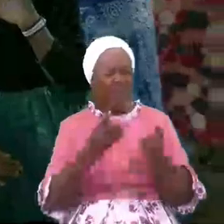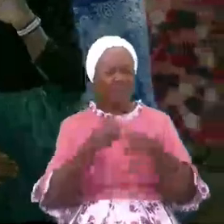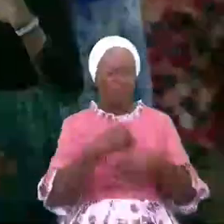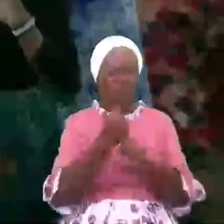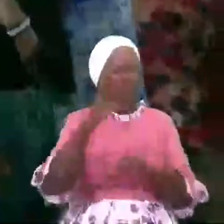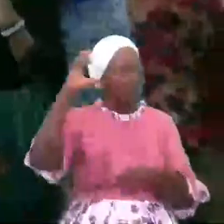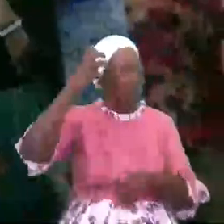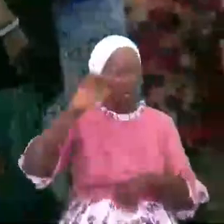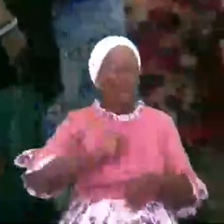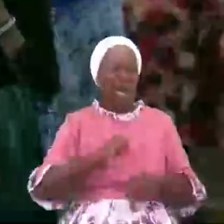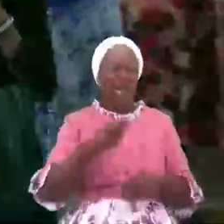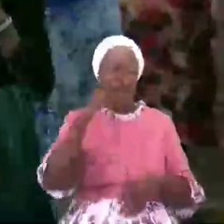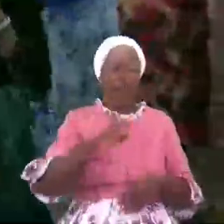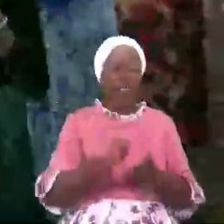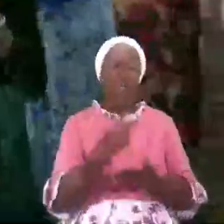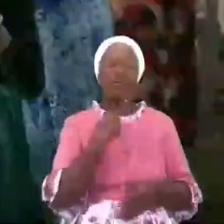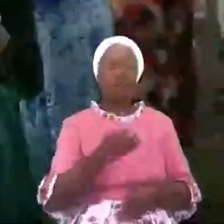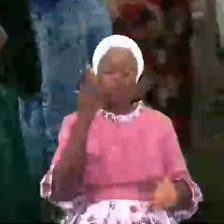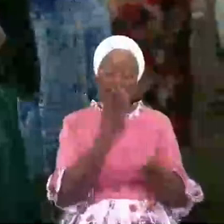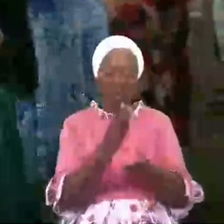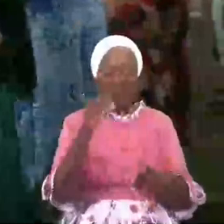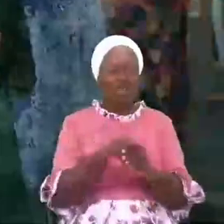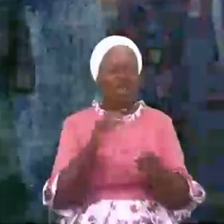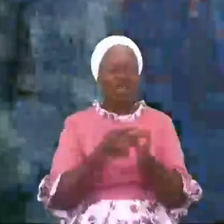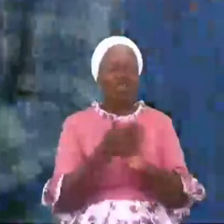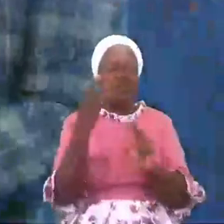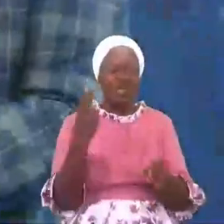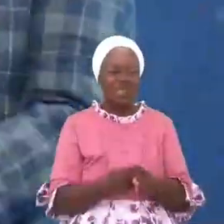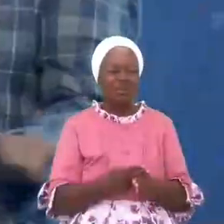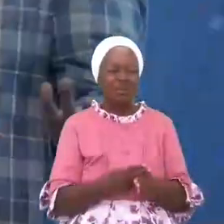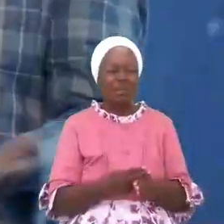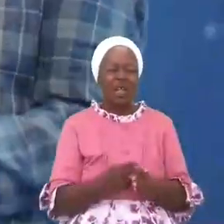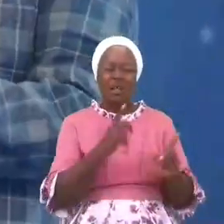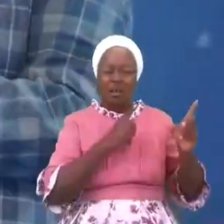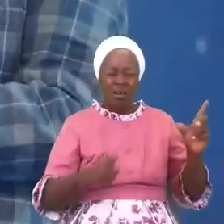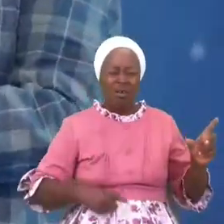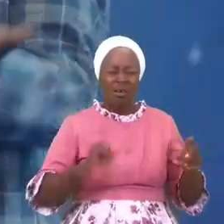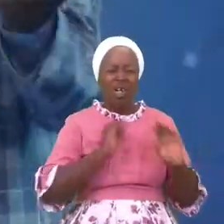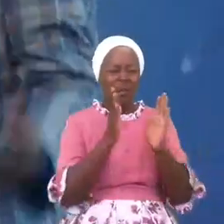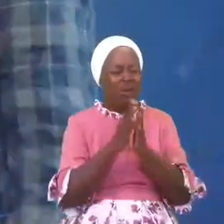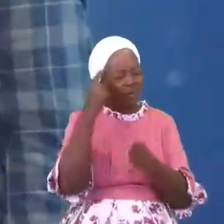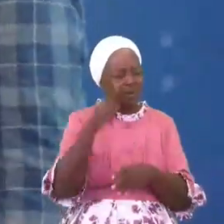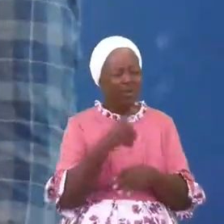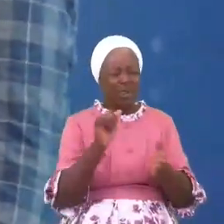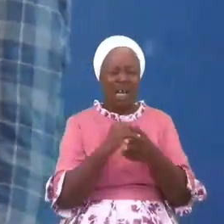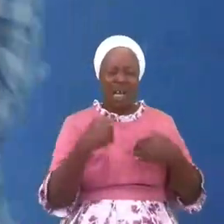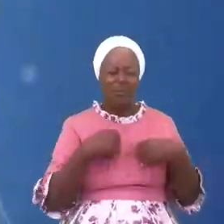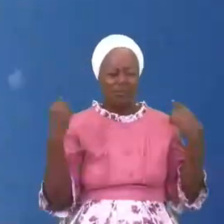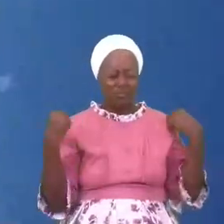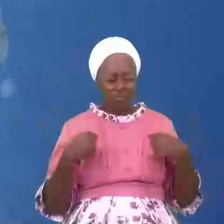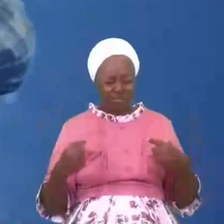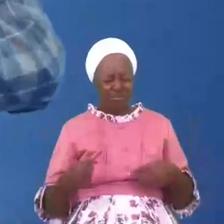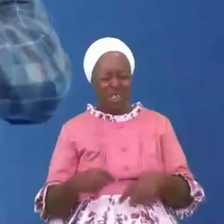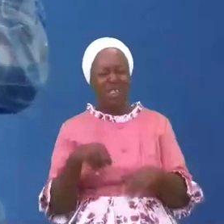comme s'ils vont devenir fous, je commande à savoir, cessez au nom de Jésus. Seigneur, je prie, pour ceux qui ont des douleurs dans les